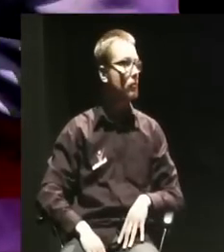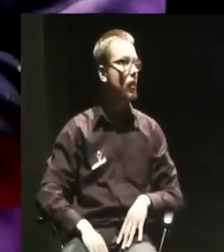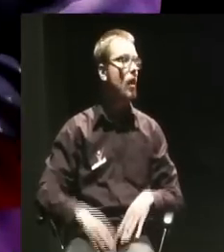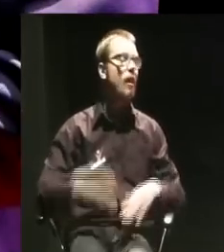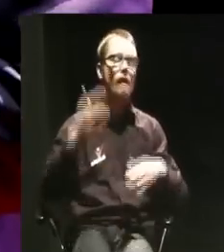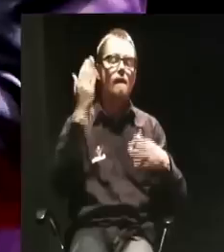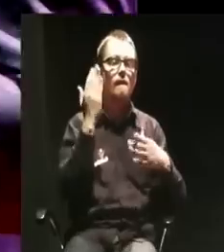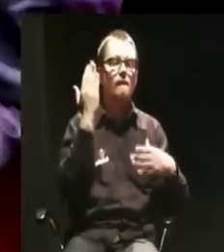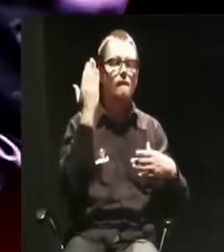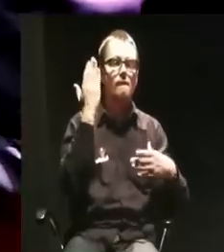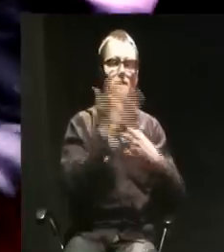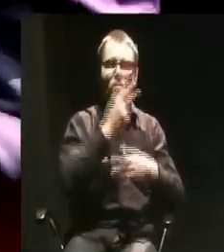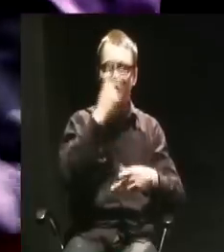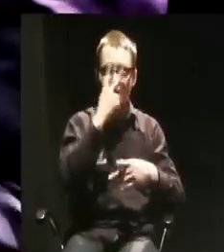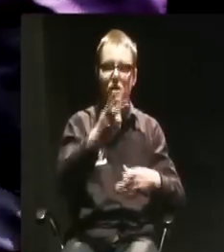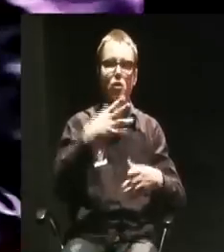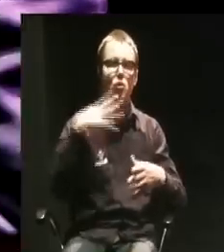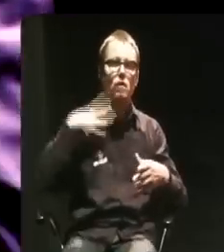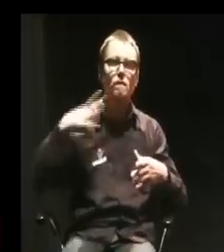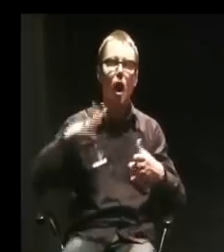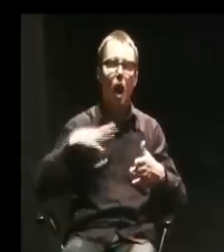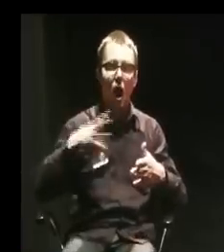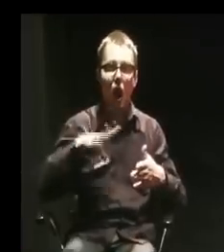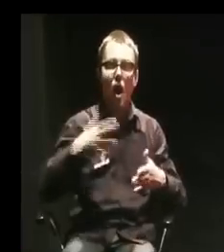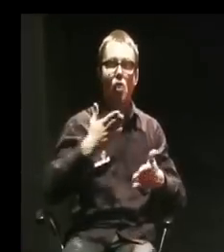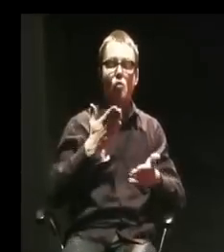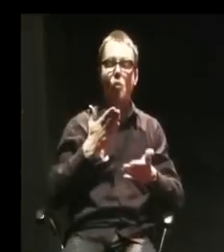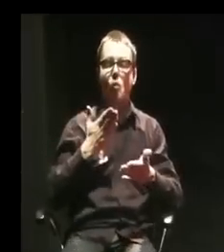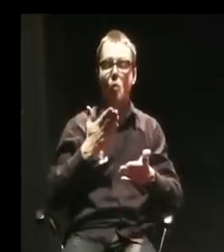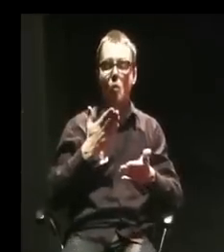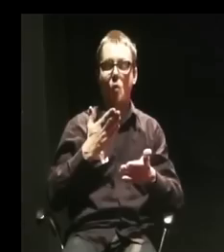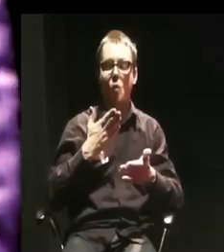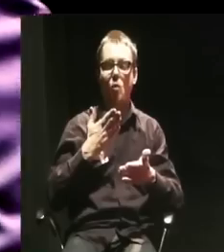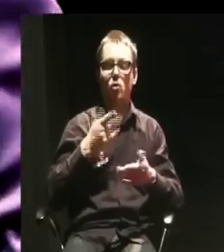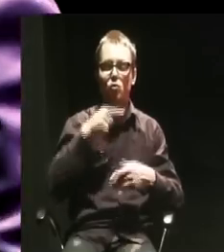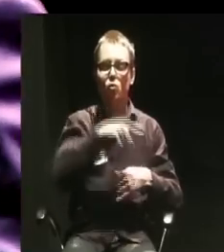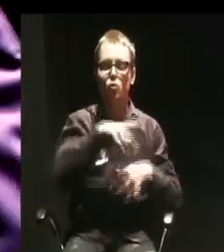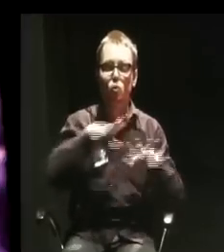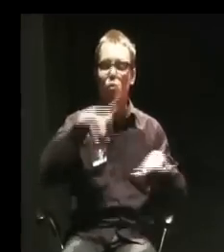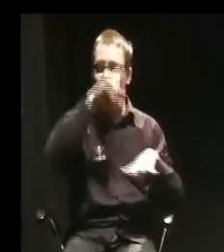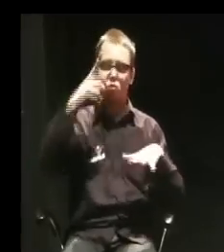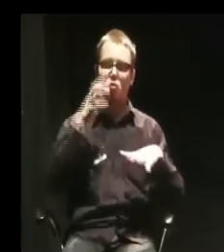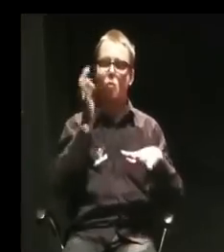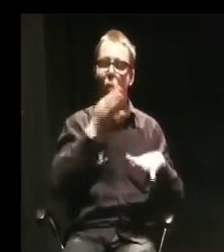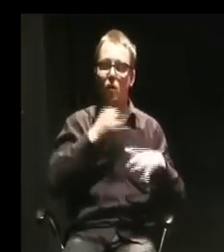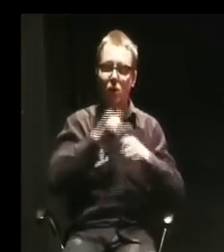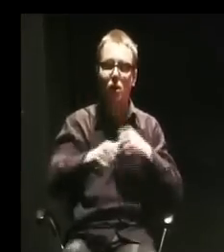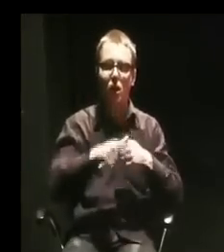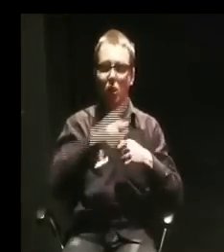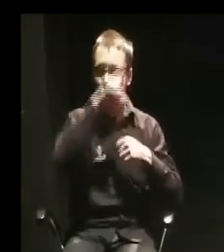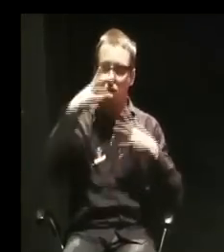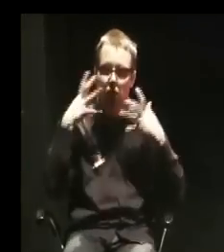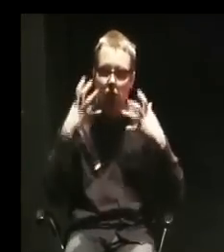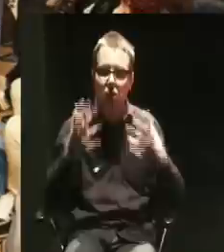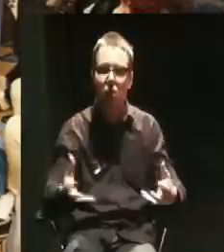widzą ten kapitał młodych ludzi, którym się chce, którzy są głodni sukcesu. I to jest dzisiaj nasz